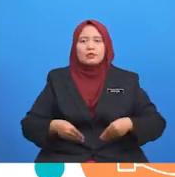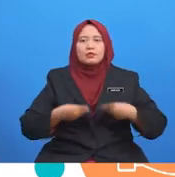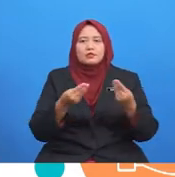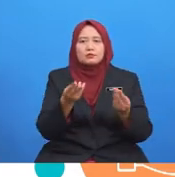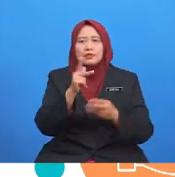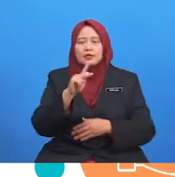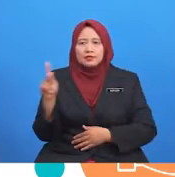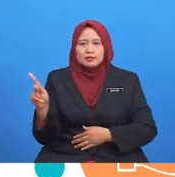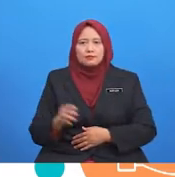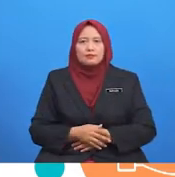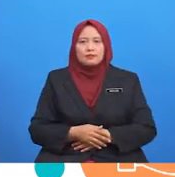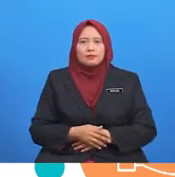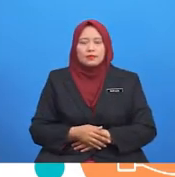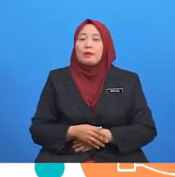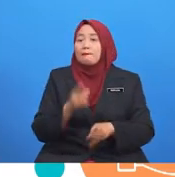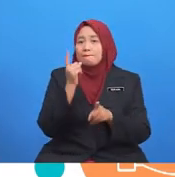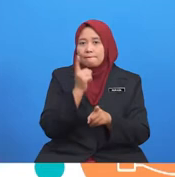Betul.